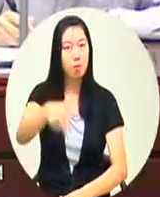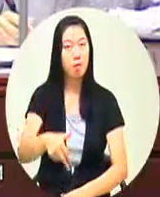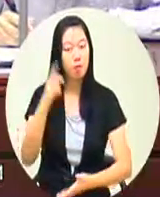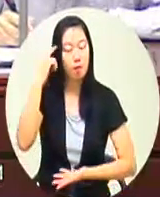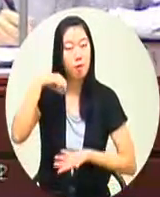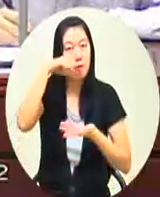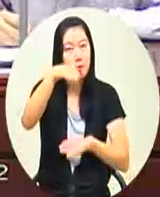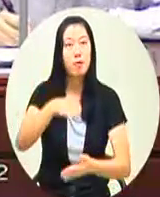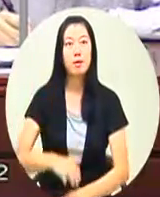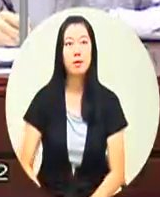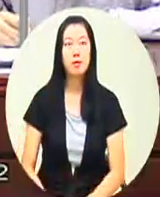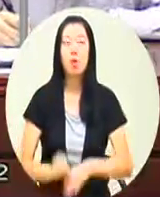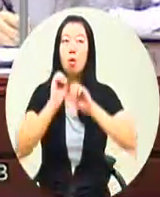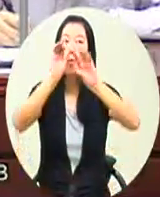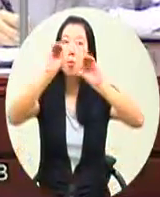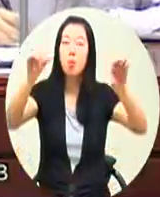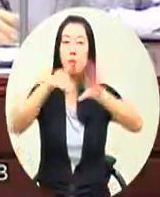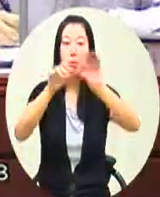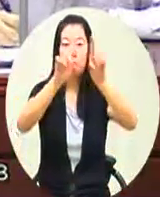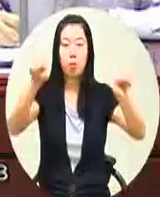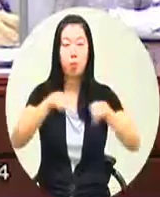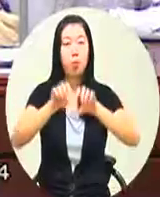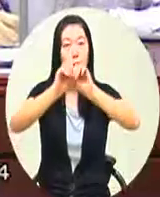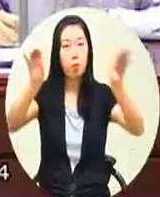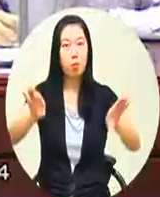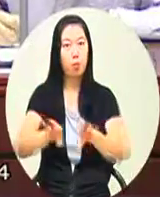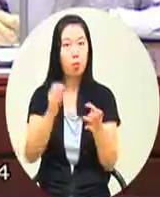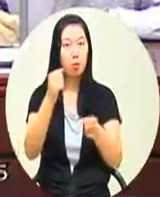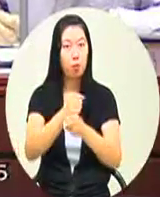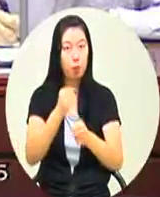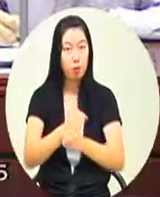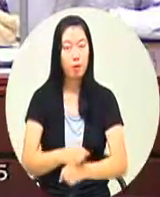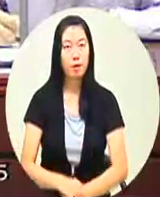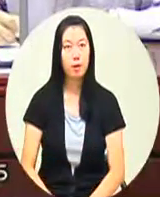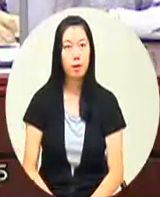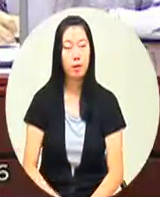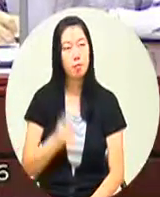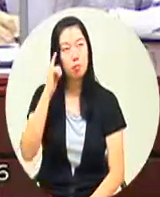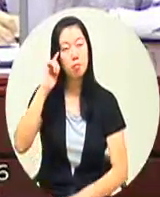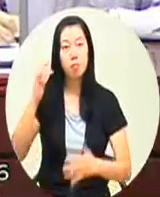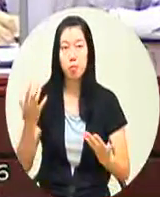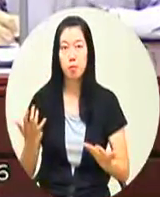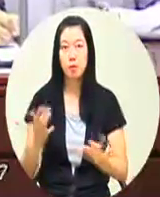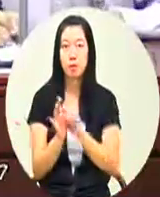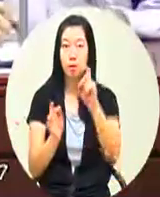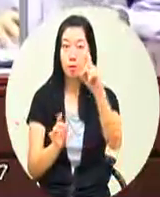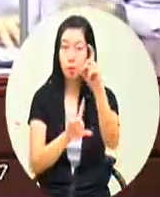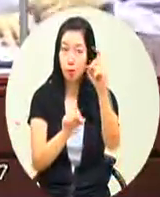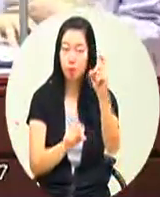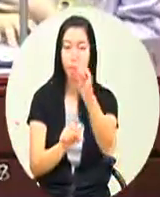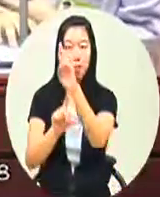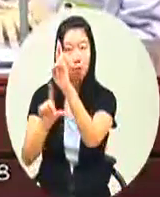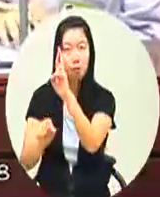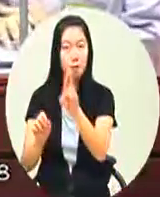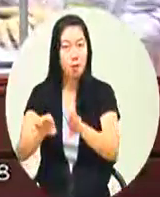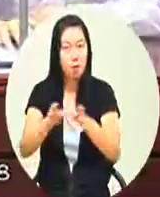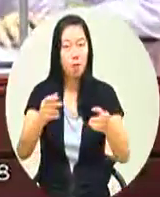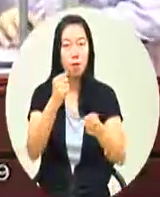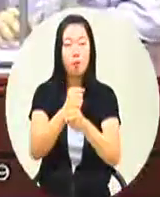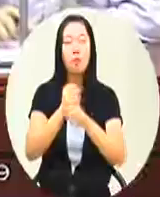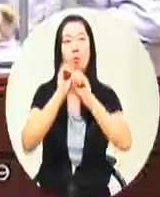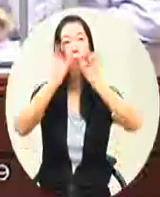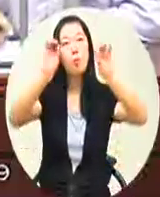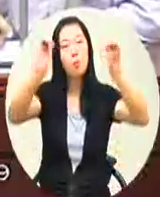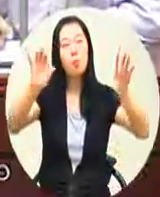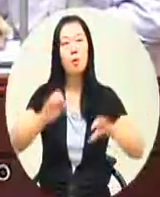宣传的一些文宣我们目前已经开始在做，那打算从十一月开始，十二月我们会做一个宣传。那